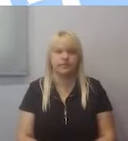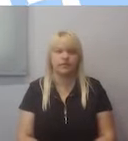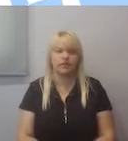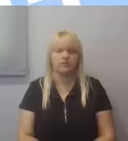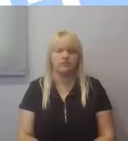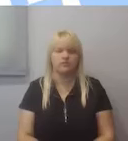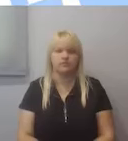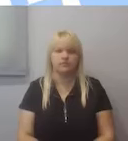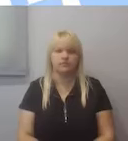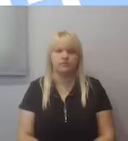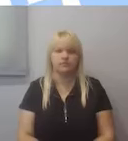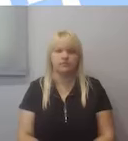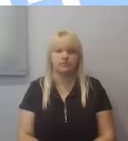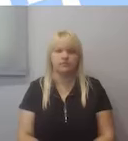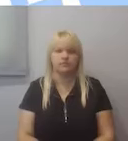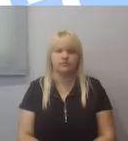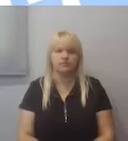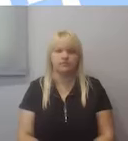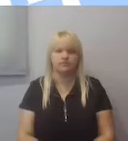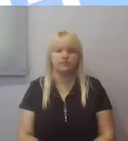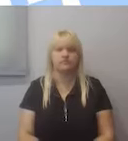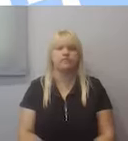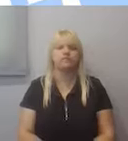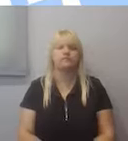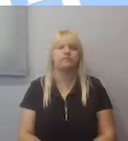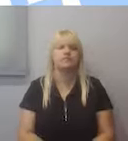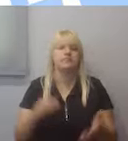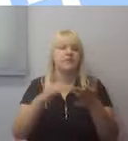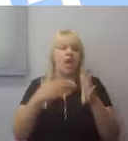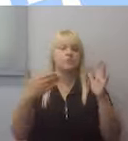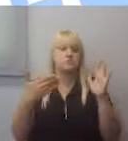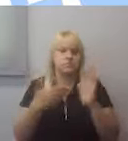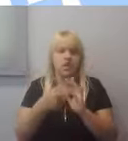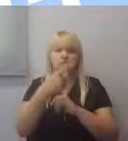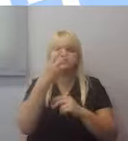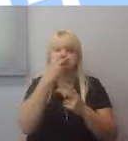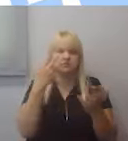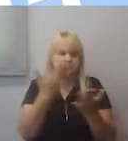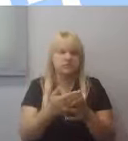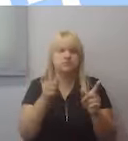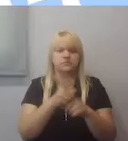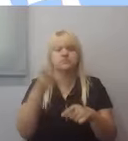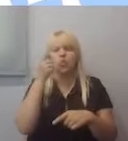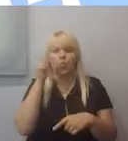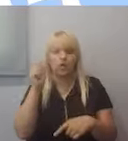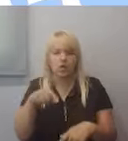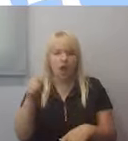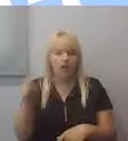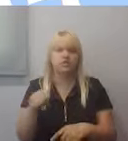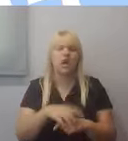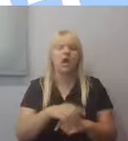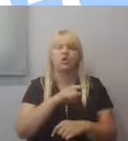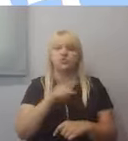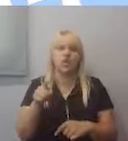tad jā ārējie apstākļi ja to ko mēs redzam ukrainā un un šeit es paņēmu